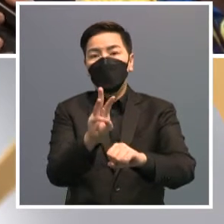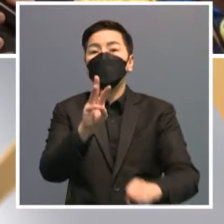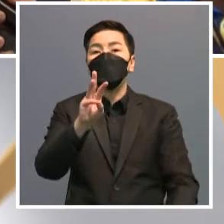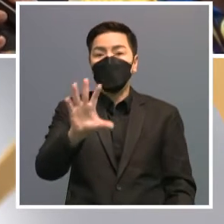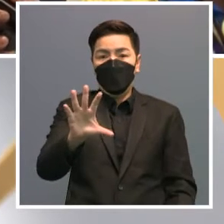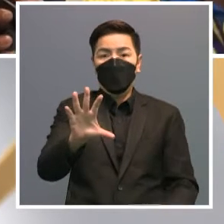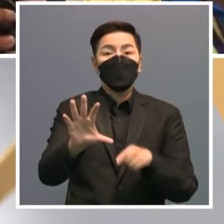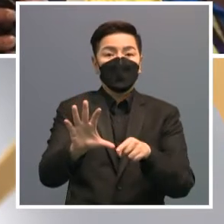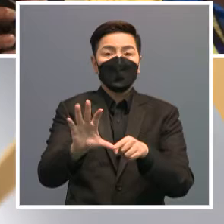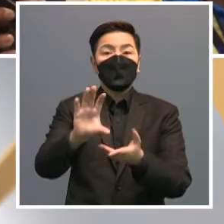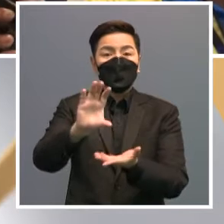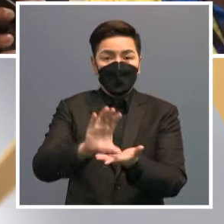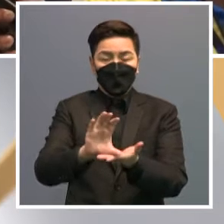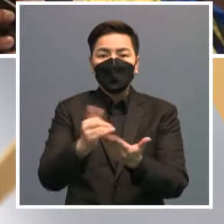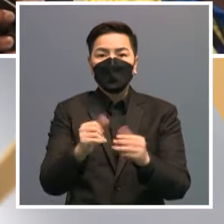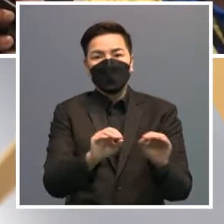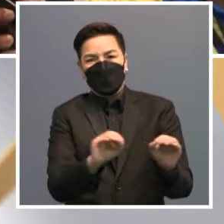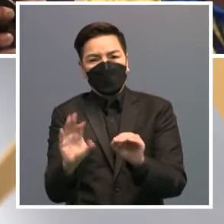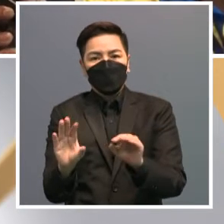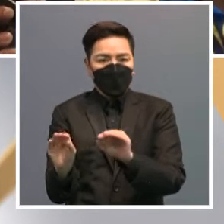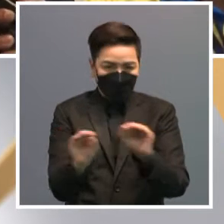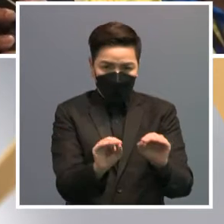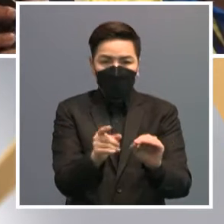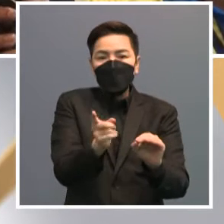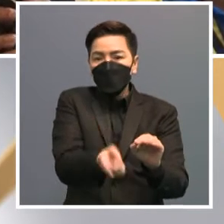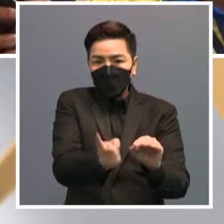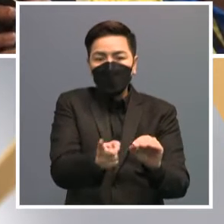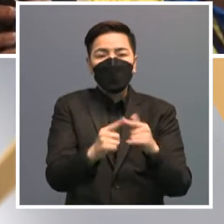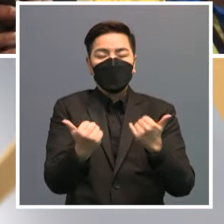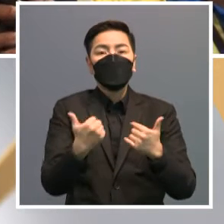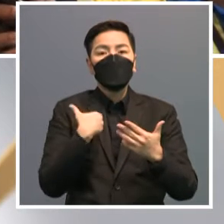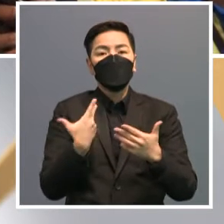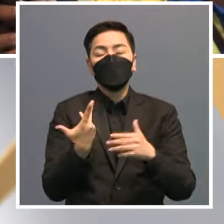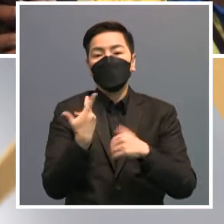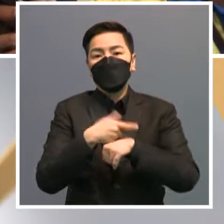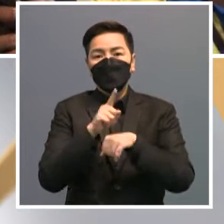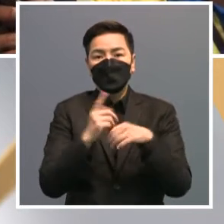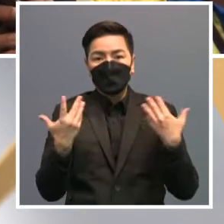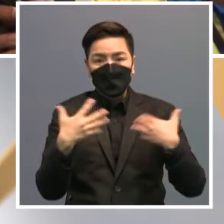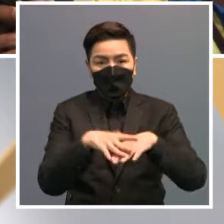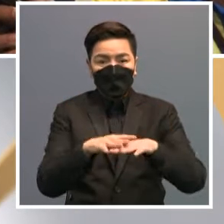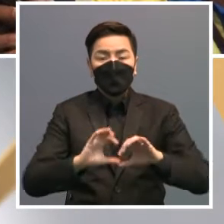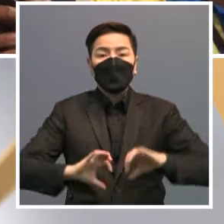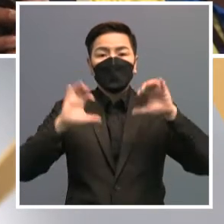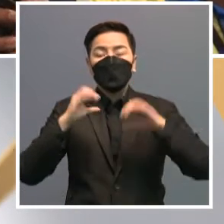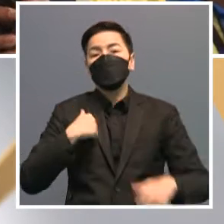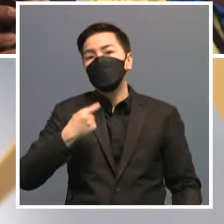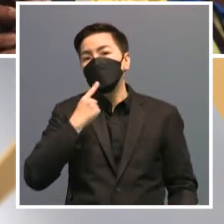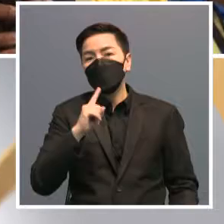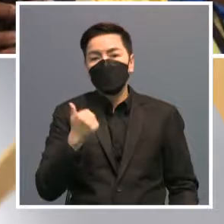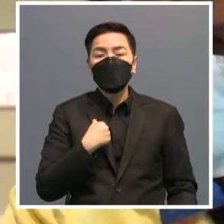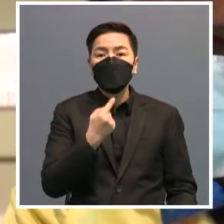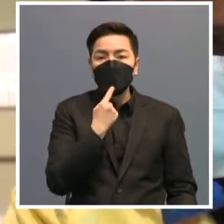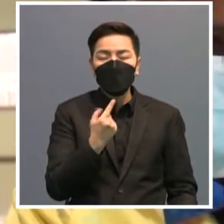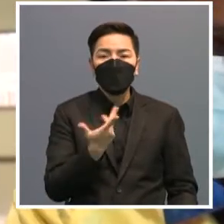ช2565ไม่เลื่อนนะคะเรื่องนี้ทางคุณวิรัติรัตนเศรษฐ์ค่ะในฐานะประธานวิปรัฐบาลออกมา